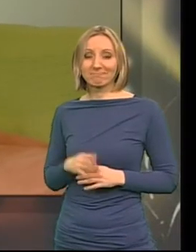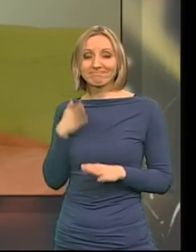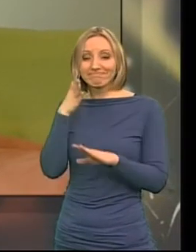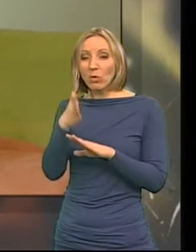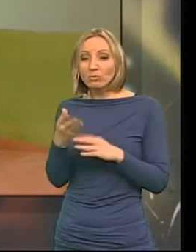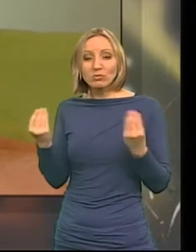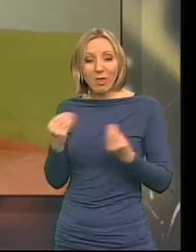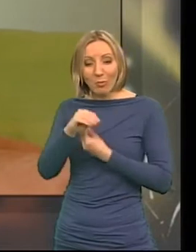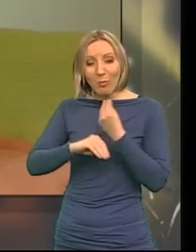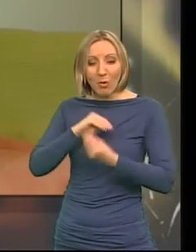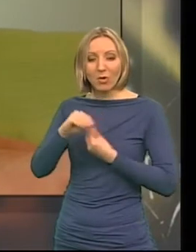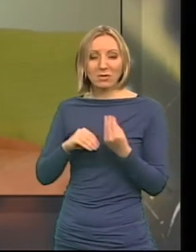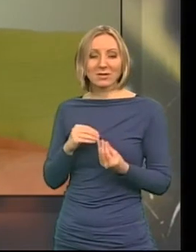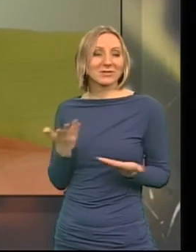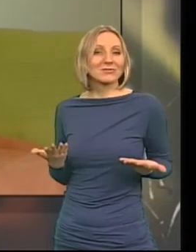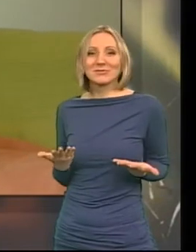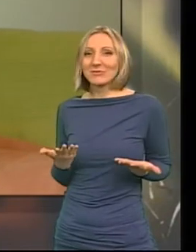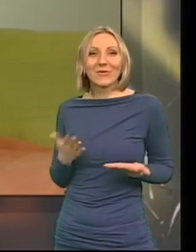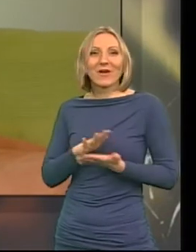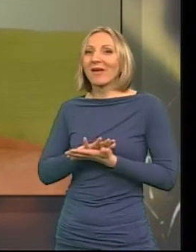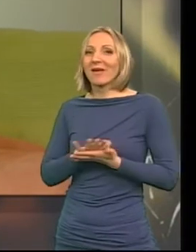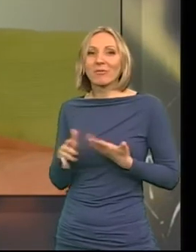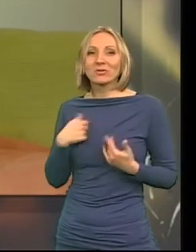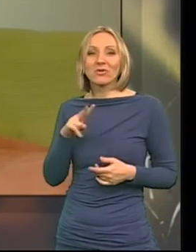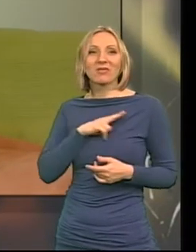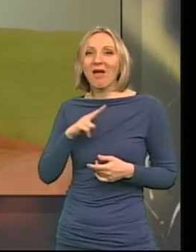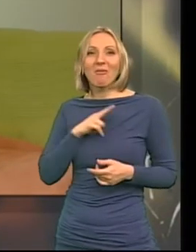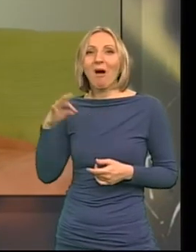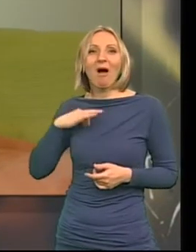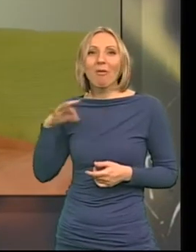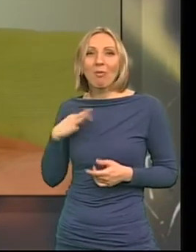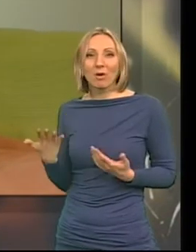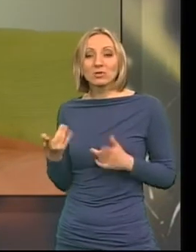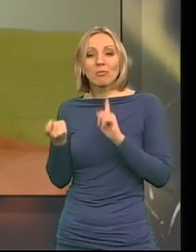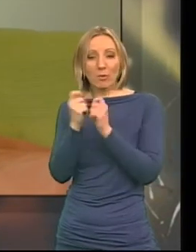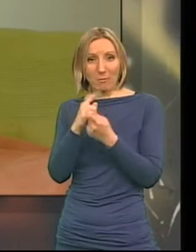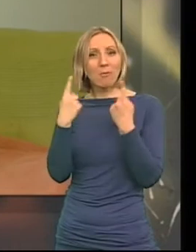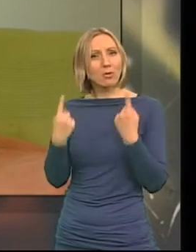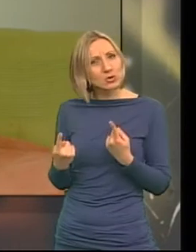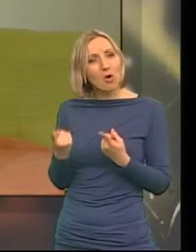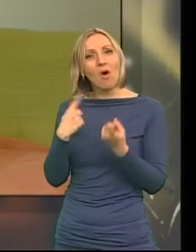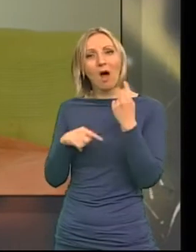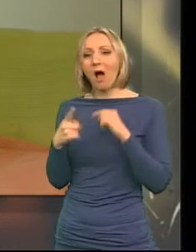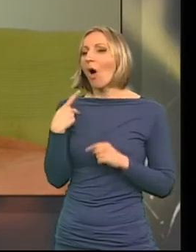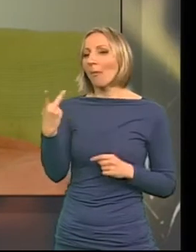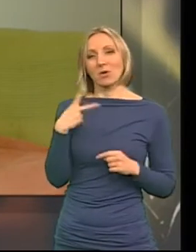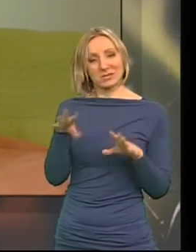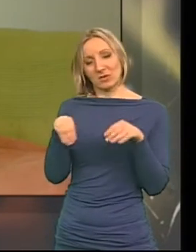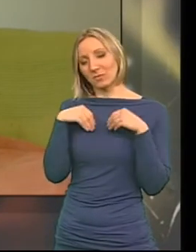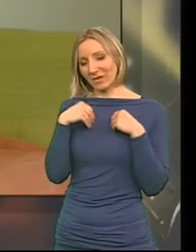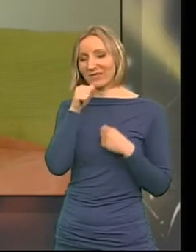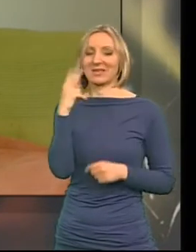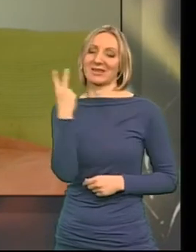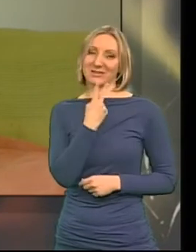uđem u neku porodicu i prosto da imam tu ulogu. Promene postoje, ali kažem, uz obostrano prihvatanje